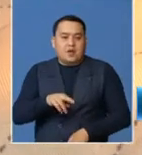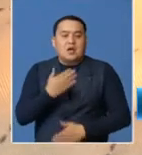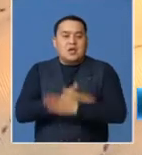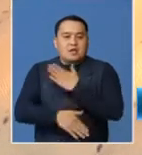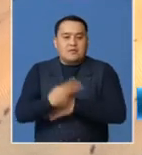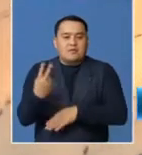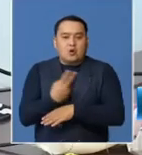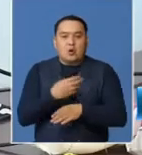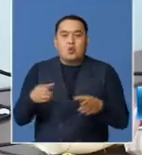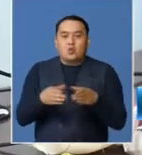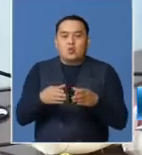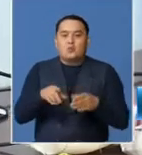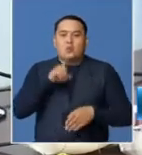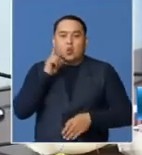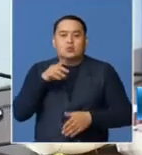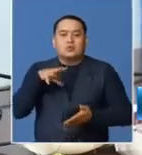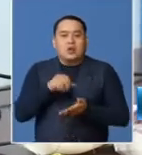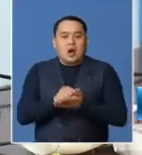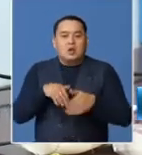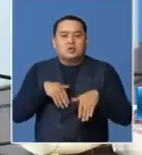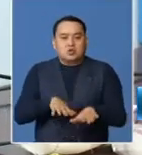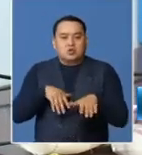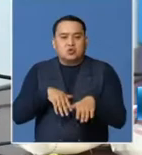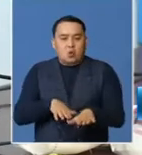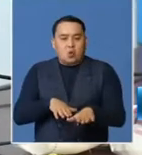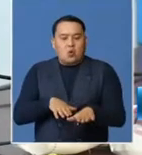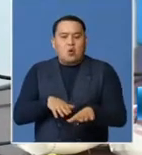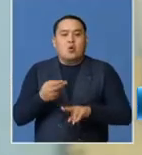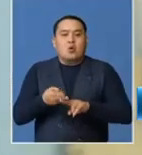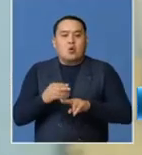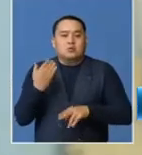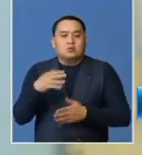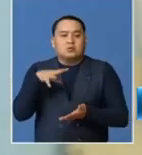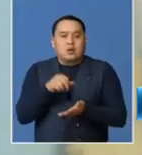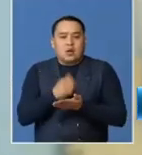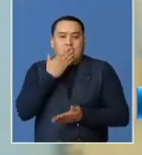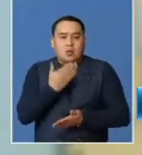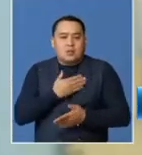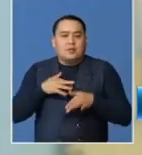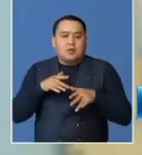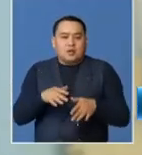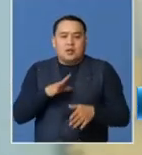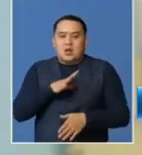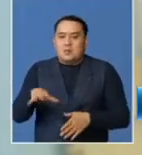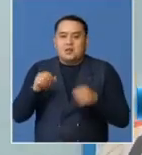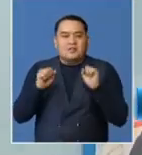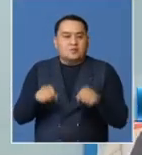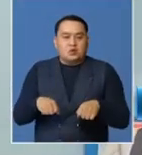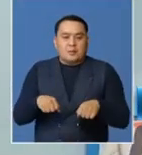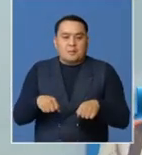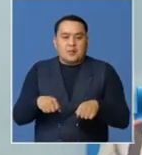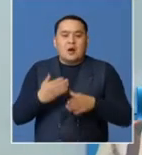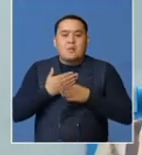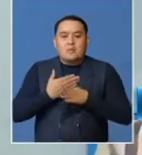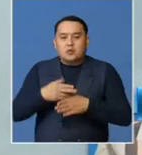Инвалид второй группы, с молодости увлекалась кройкой и шитьем. Однако заняться любимым делом не было возможности. На